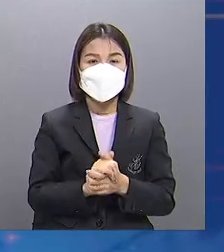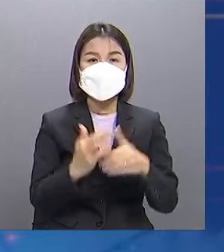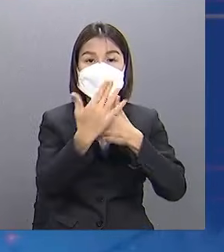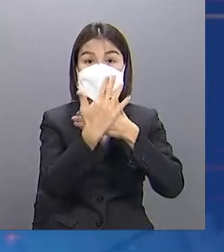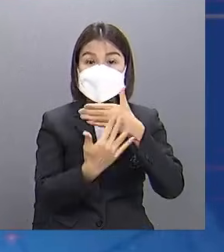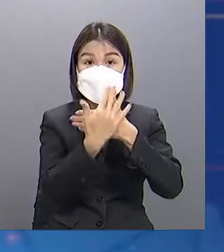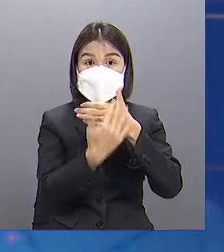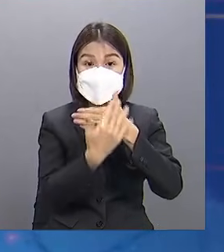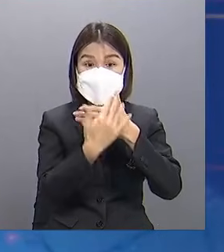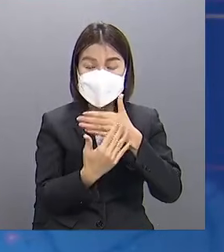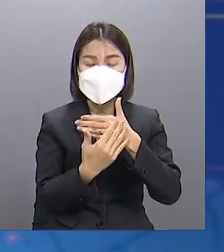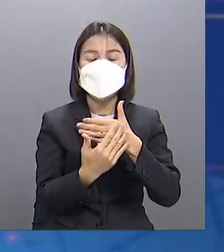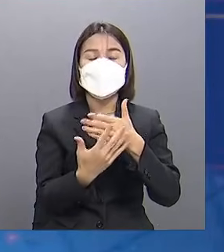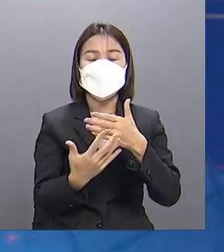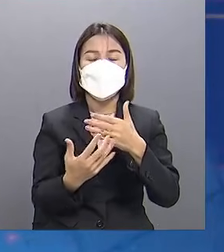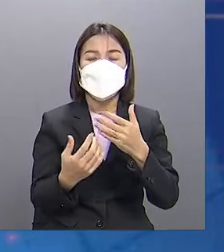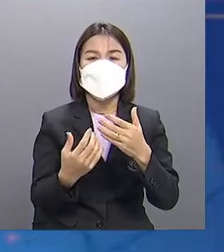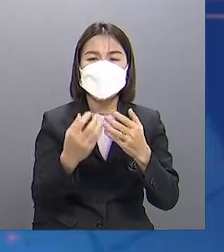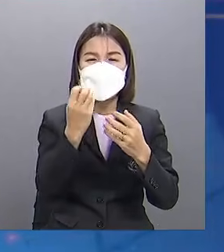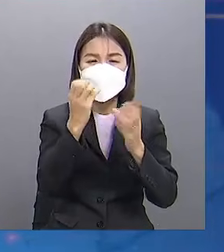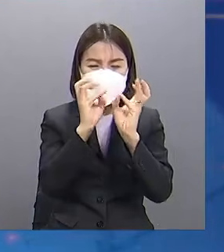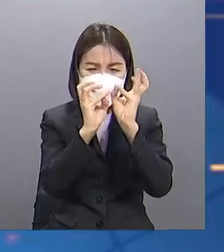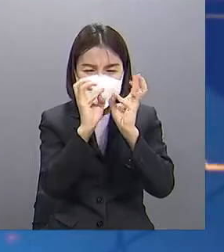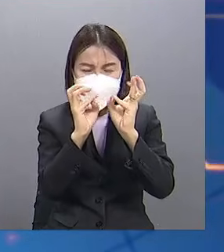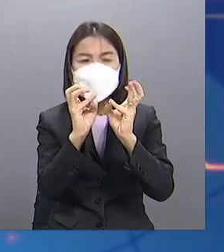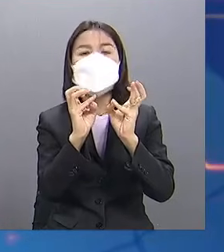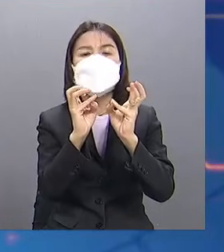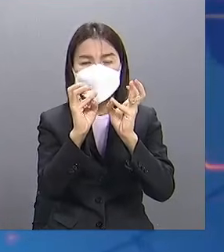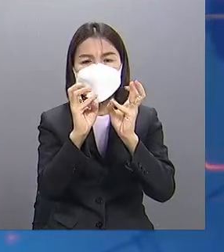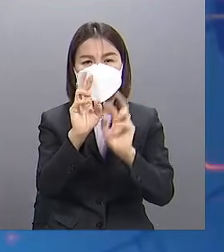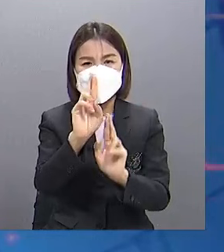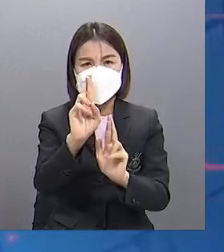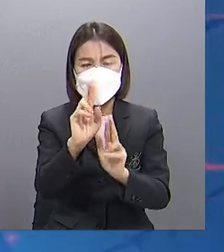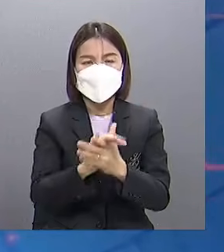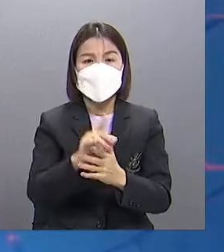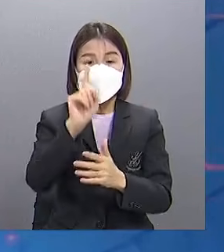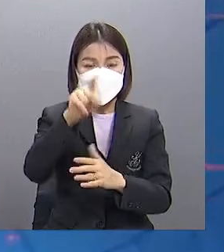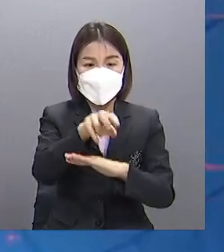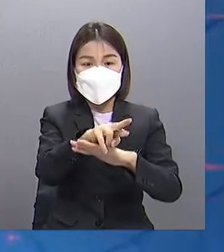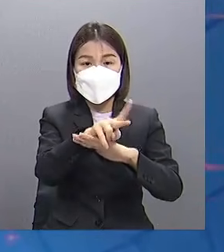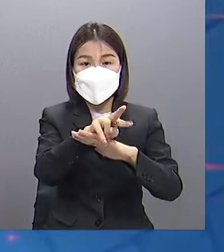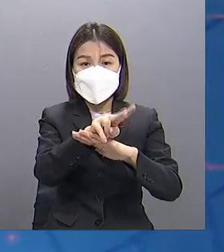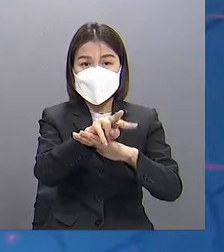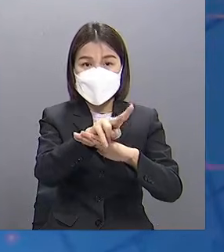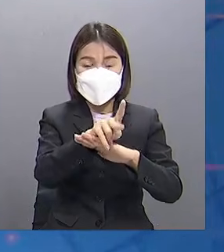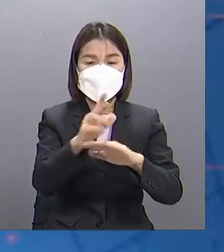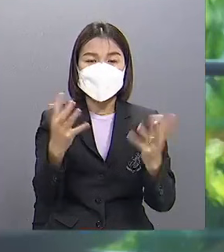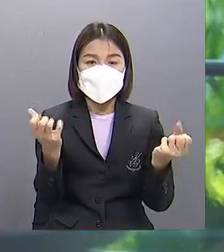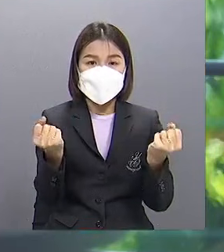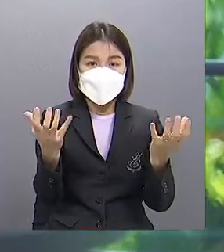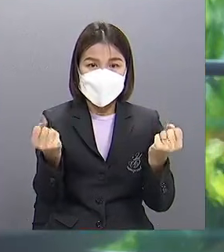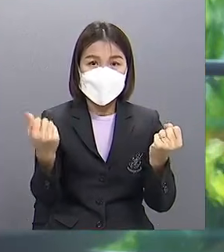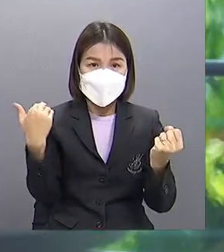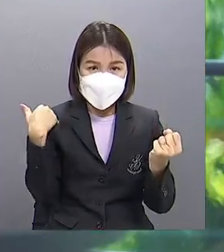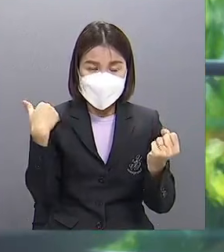อกาสเกิดริ่มเลือดในคนท้องเนี่ยก็จะเป็นได้มากขึ้นที่เรารู้อย่างนึงก็คือโควิดเนี่ยนะครับตัวมันเองเลยคือทำให้เป็นริ่มเลือดได้สูง